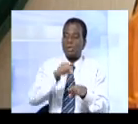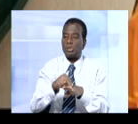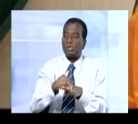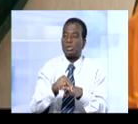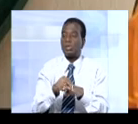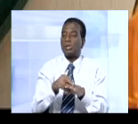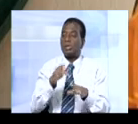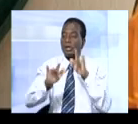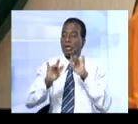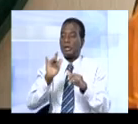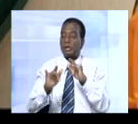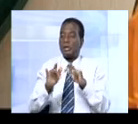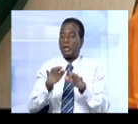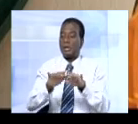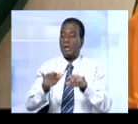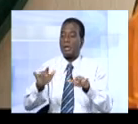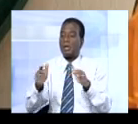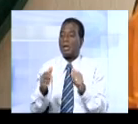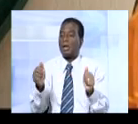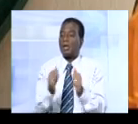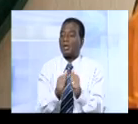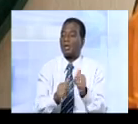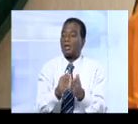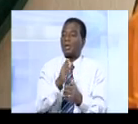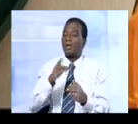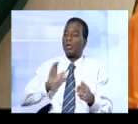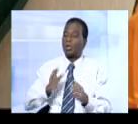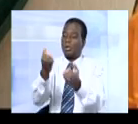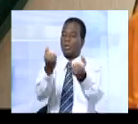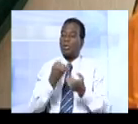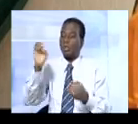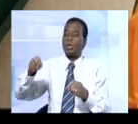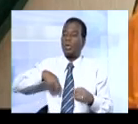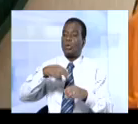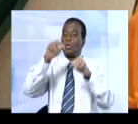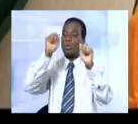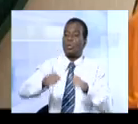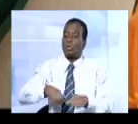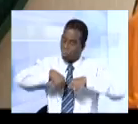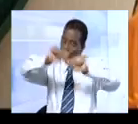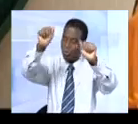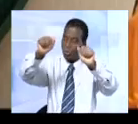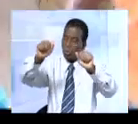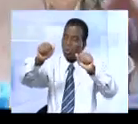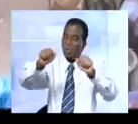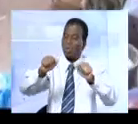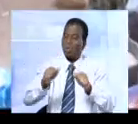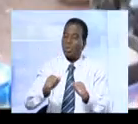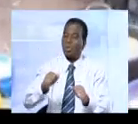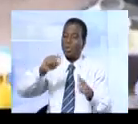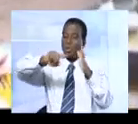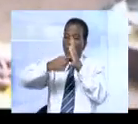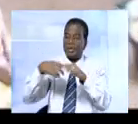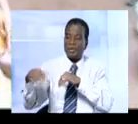de technologie qui vont nous permettre, avec bien entendu notre volonté, nous pouvons quadrupler ces recettes. Une fois